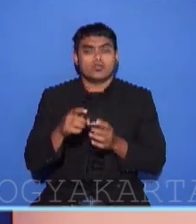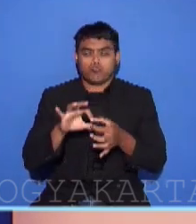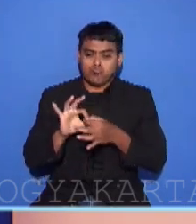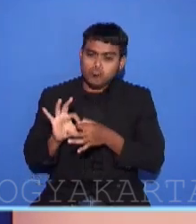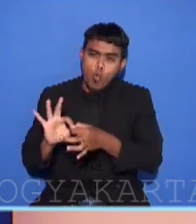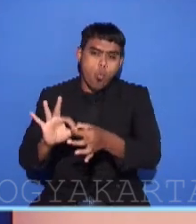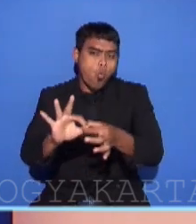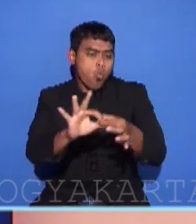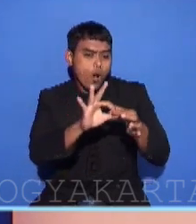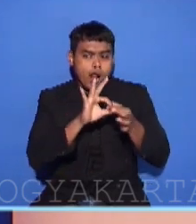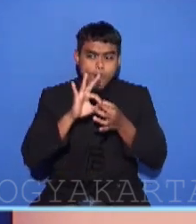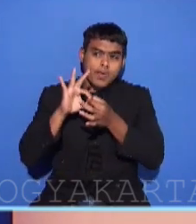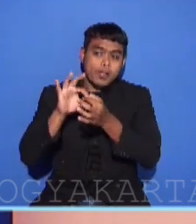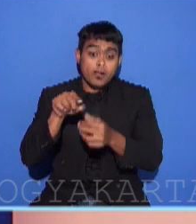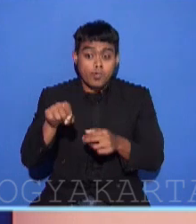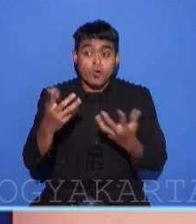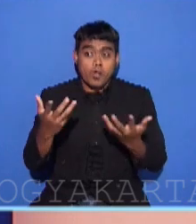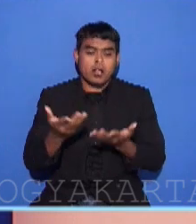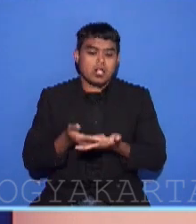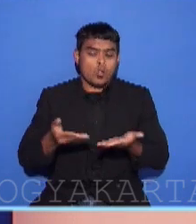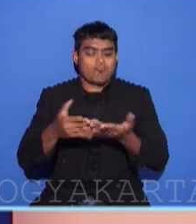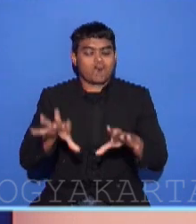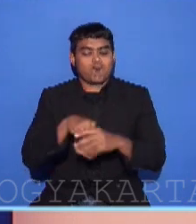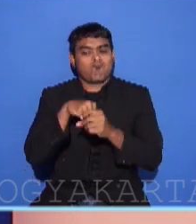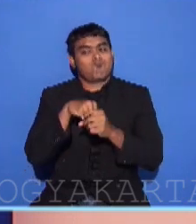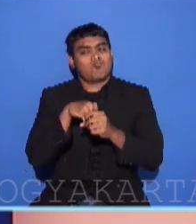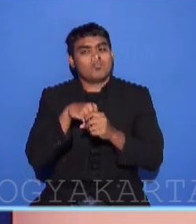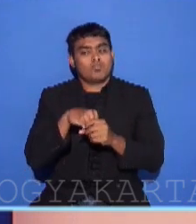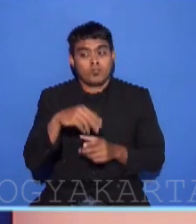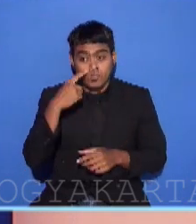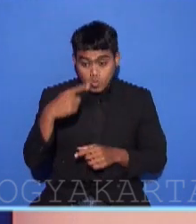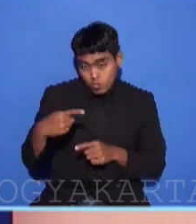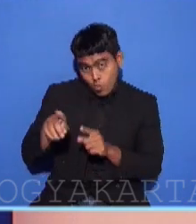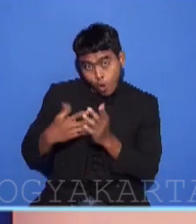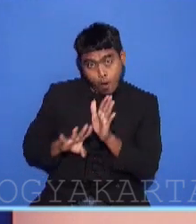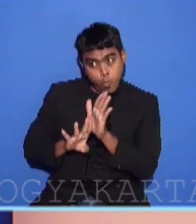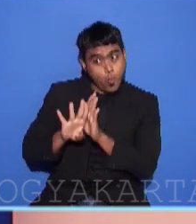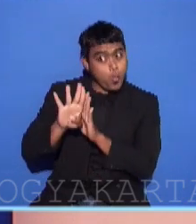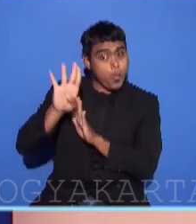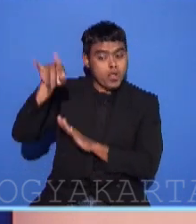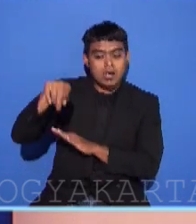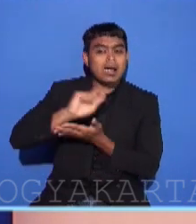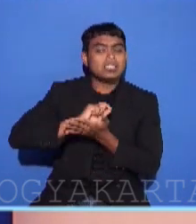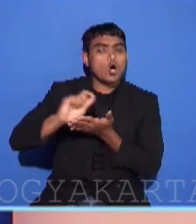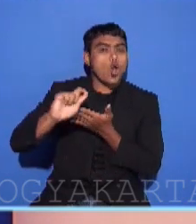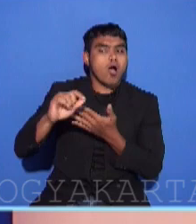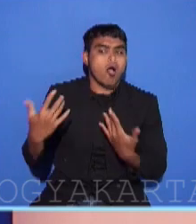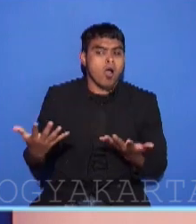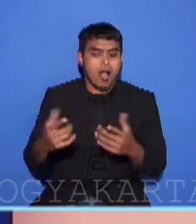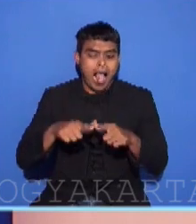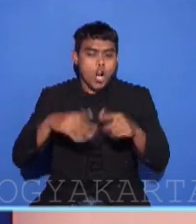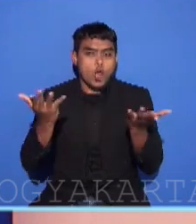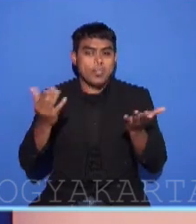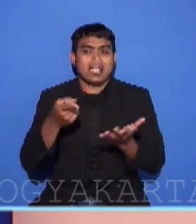berkontribusi terhadap lingkungan sosial terutama untuk kemajuan sekolah almamater dan para alumni sendiri yang kini tersebar di